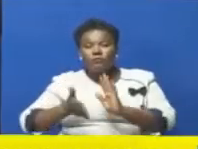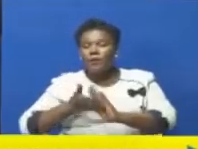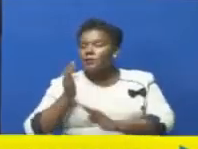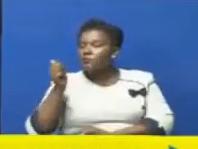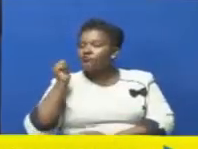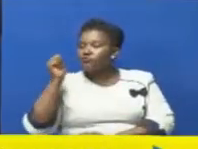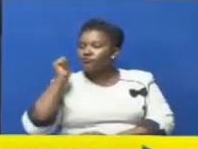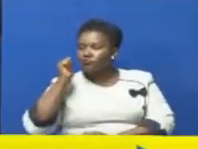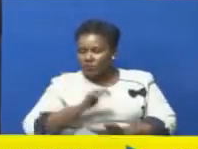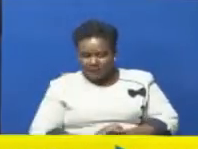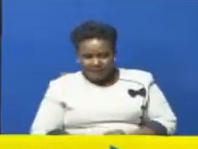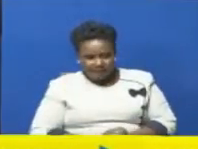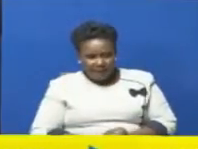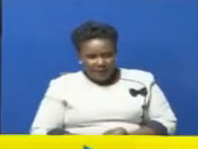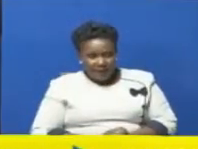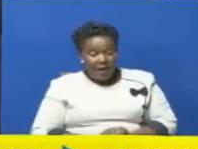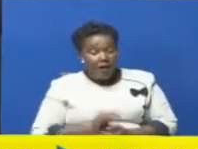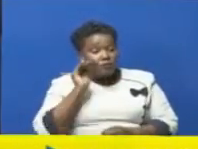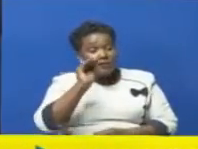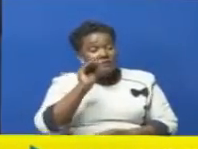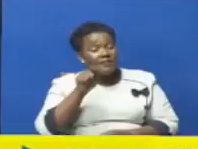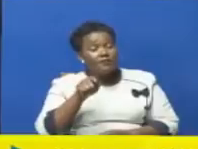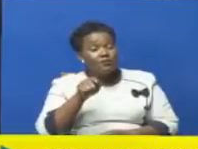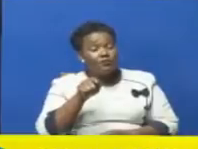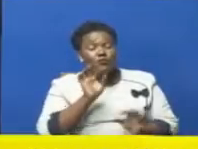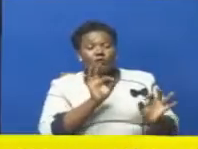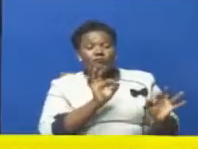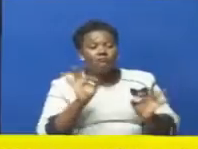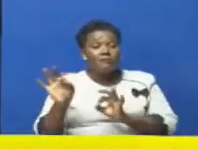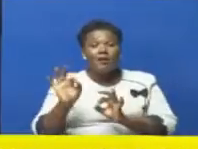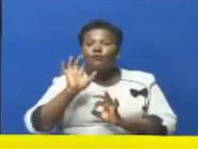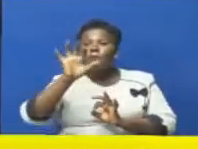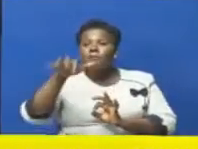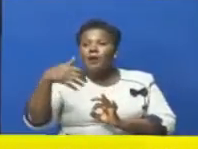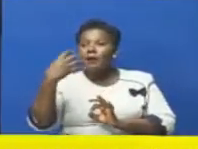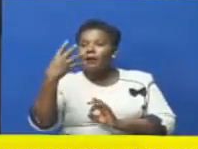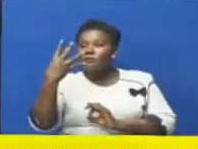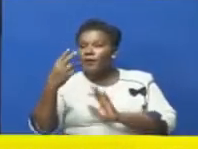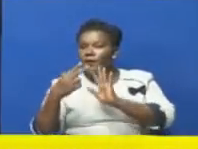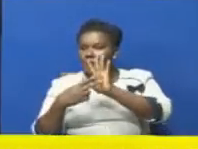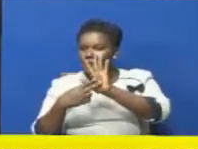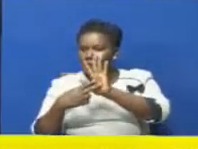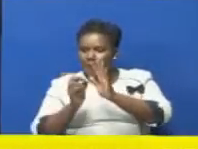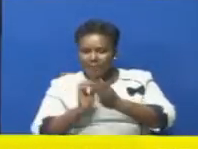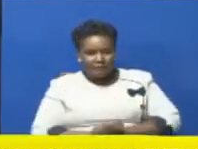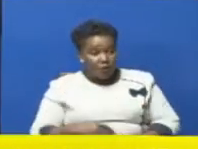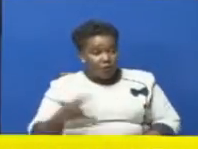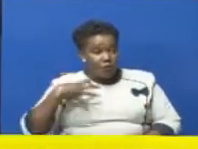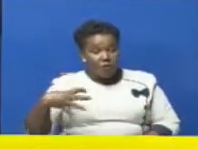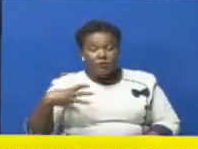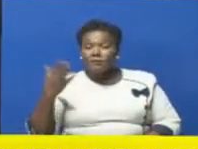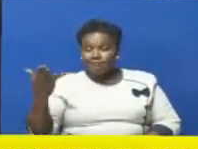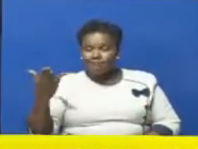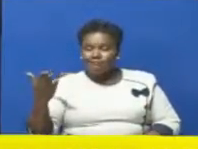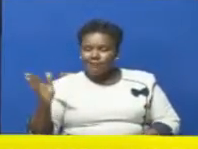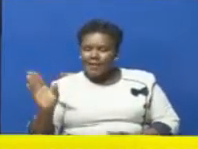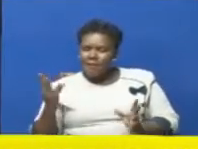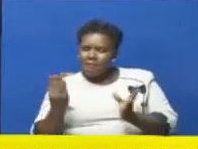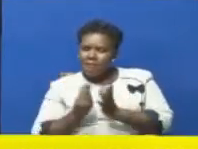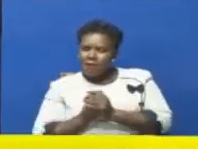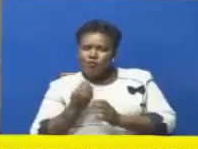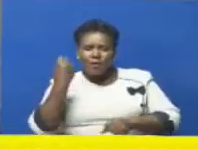ambapo ulisimama kwa miaka 47. Waziri huyo wa uchumi wa Ufaransa ameambatana na wafanya biashara mbalimbali kutoka nchini